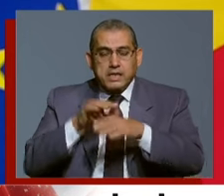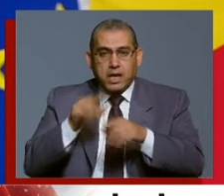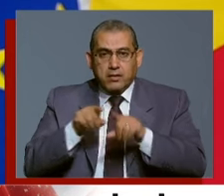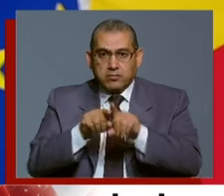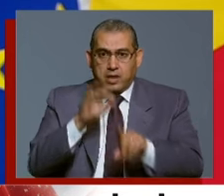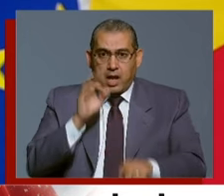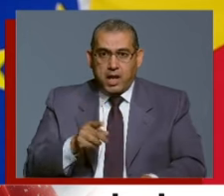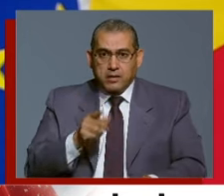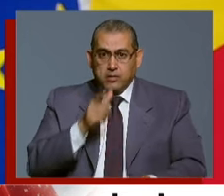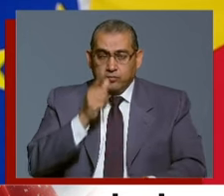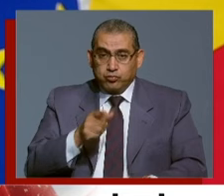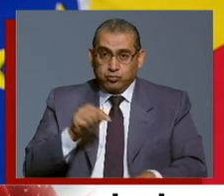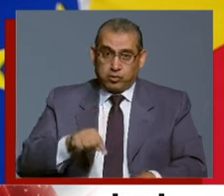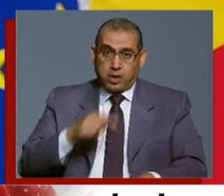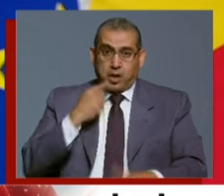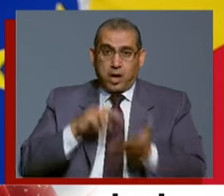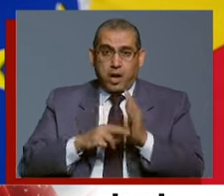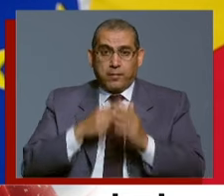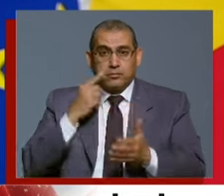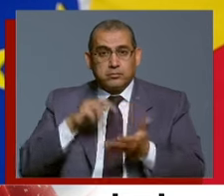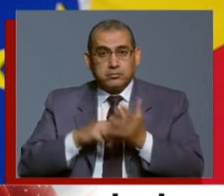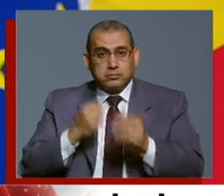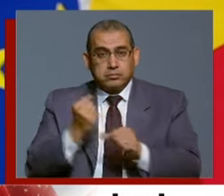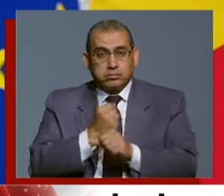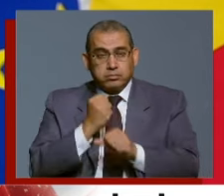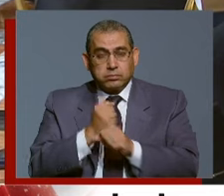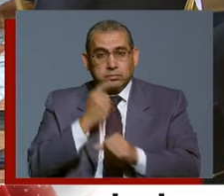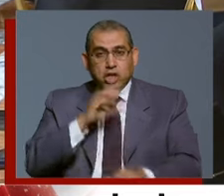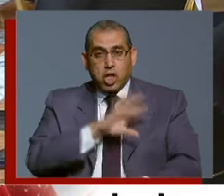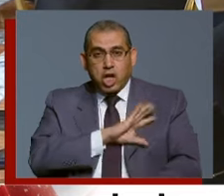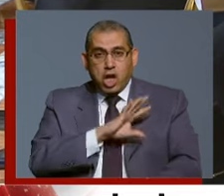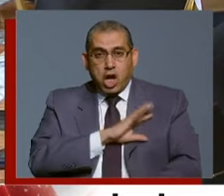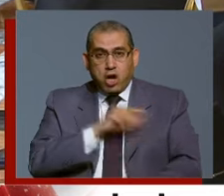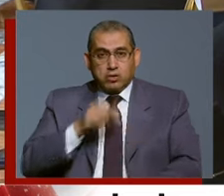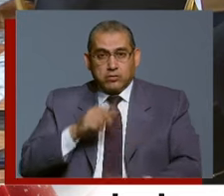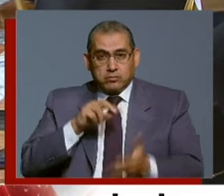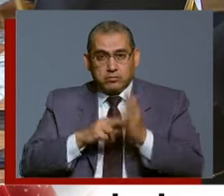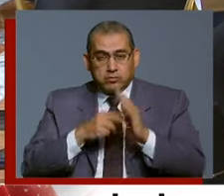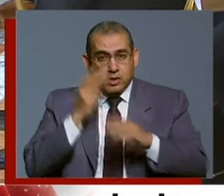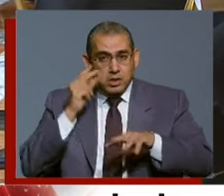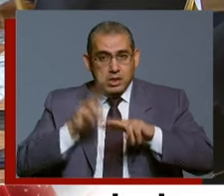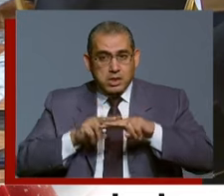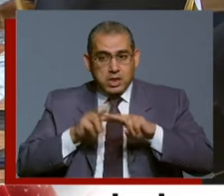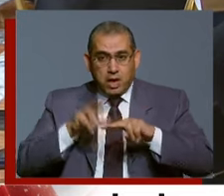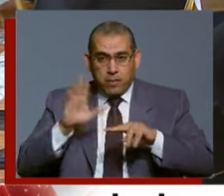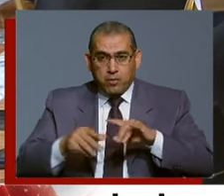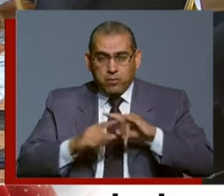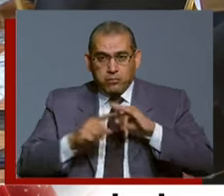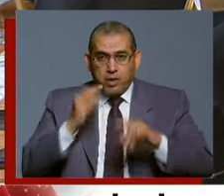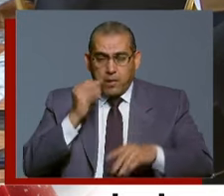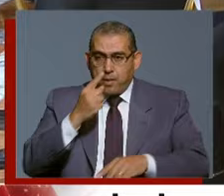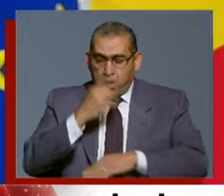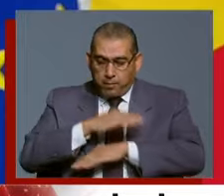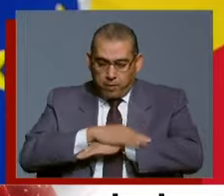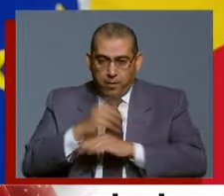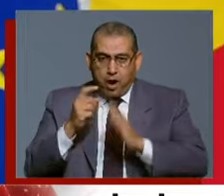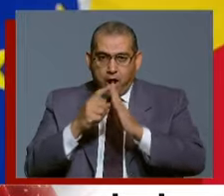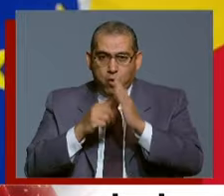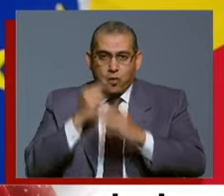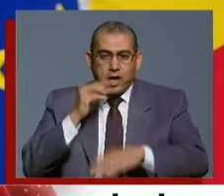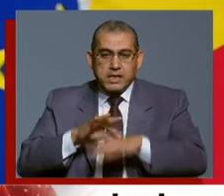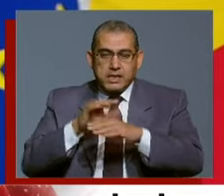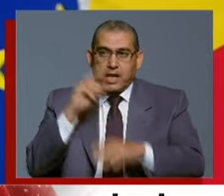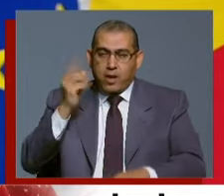في حين أن إجراء العمليات العسكرية فإنها مسؤولية إسرائيل احترام القانون الإنساني